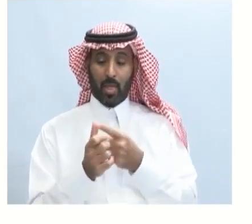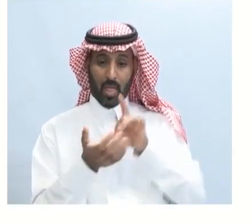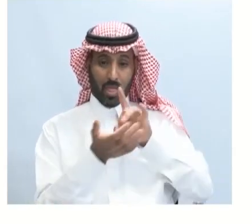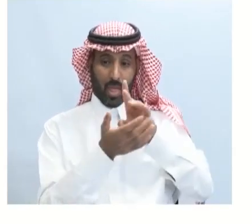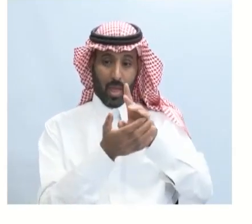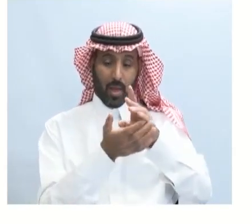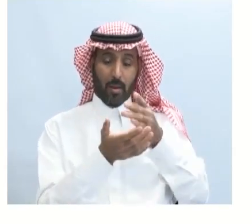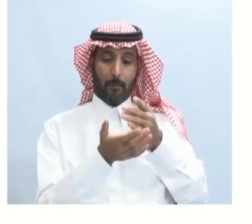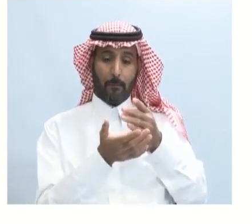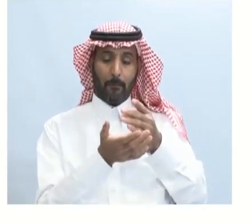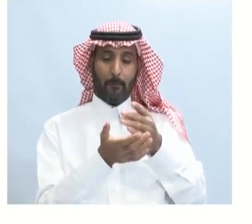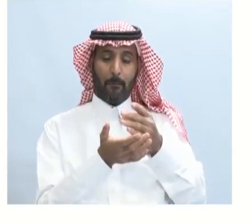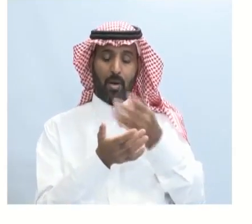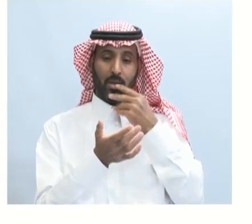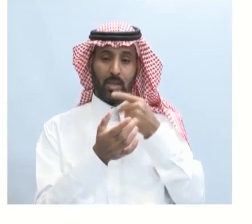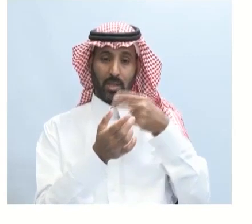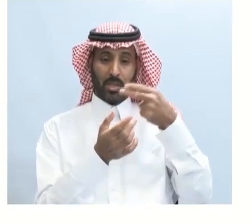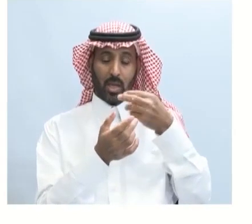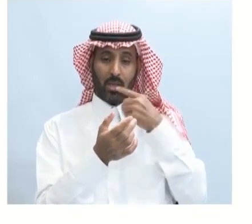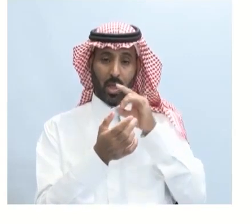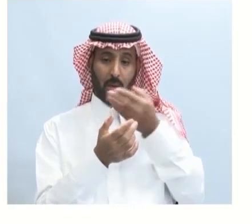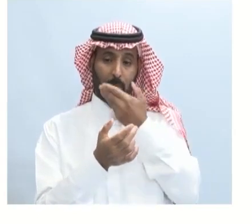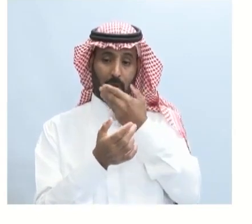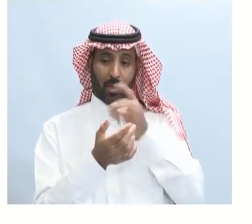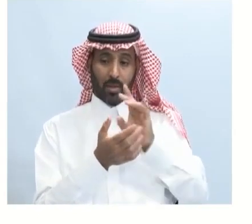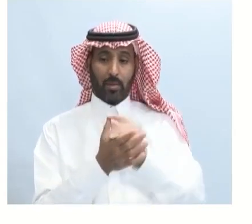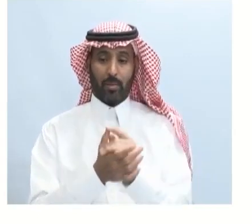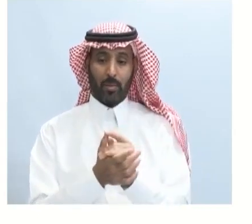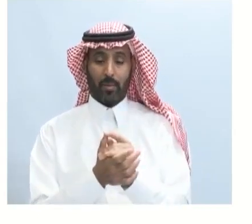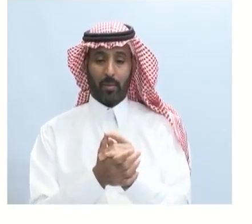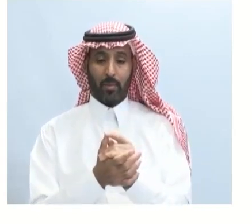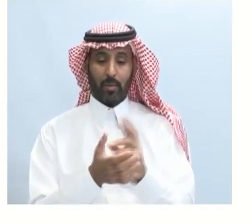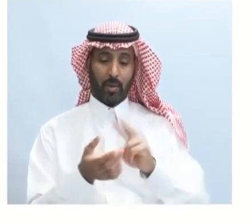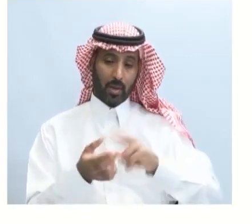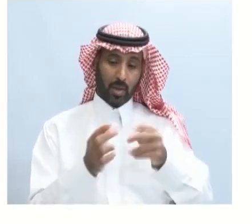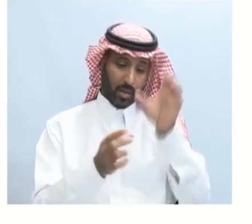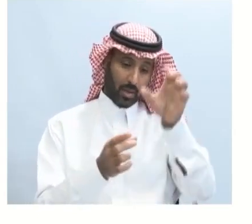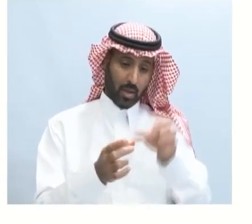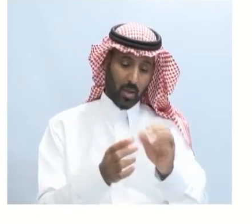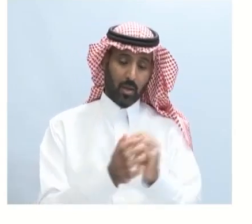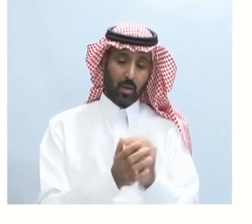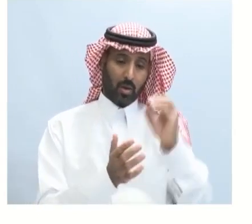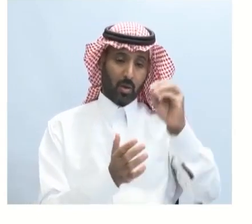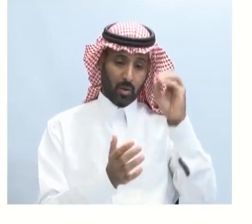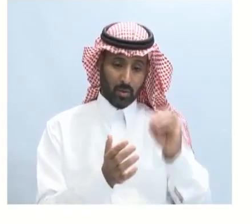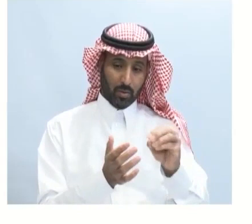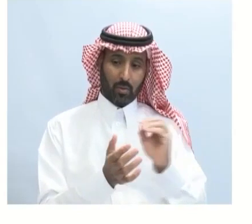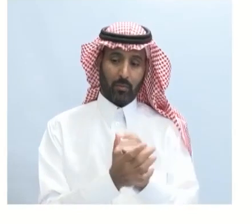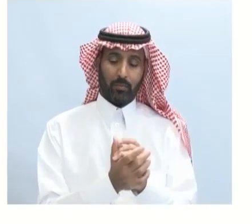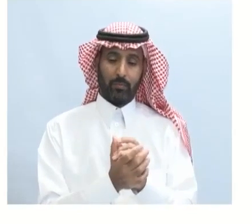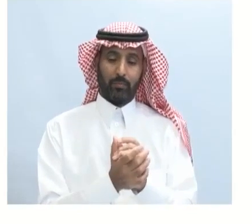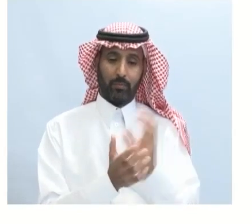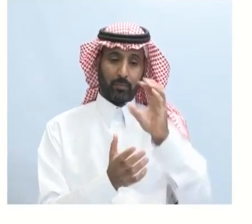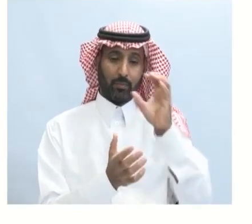نحذف نحذف جزيء ما اذا حذف جزيء ما حتى نهيئ الطريق امام الاكسجين ف